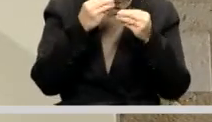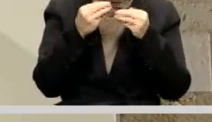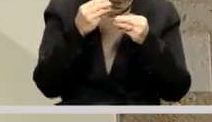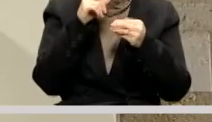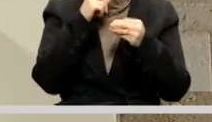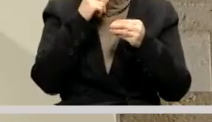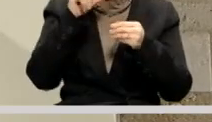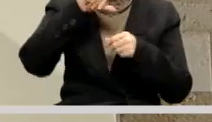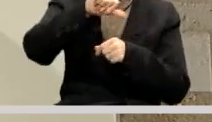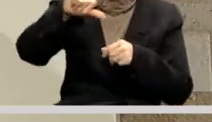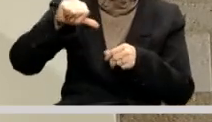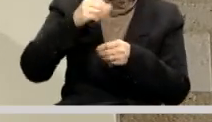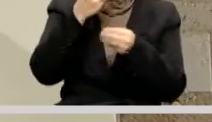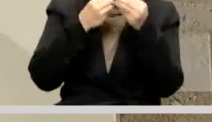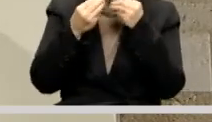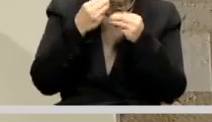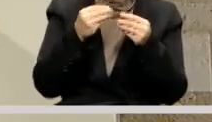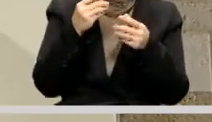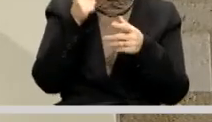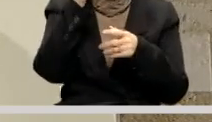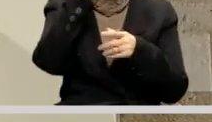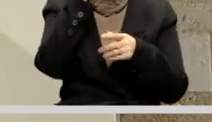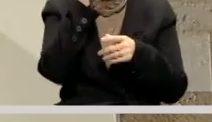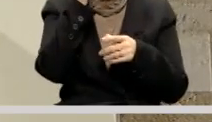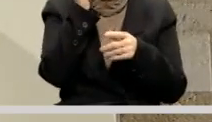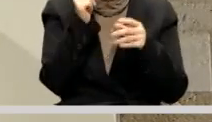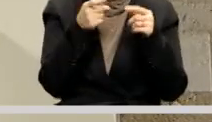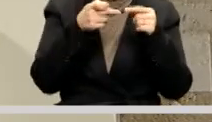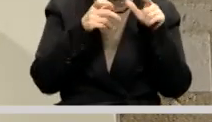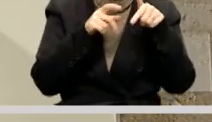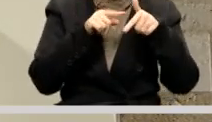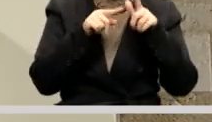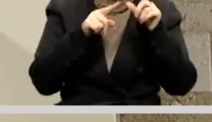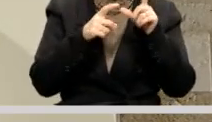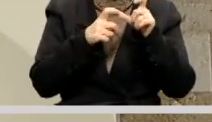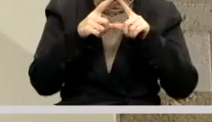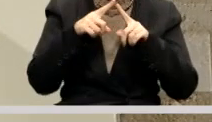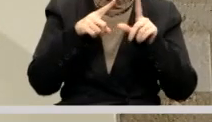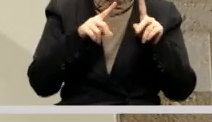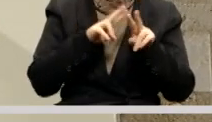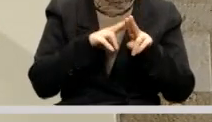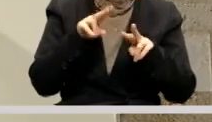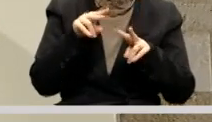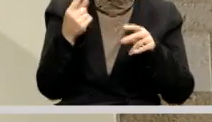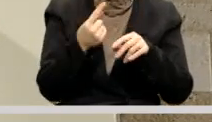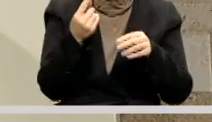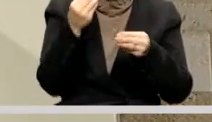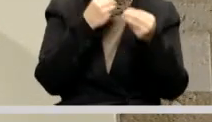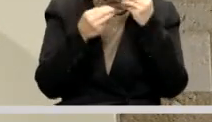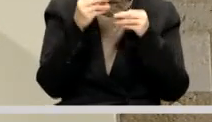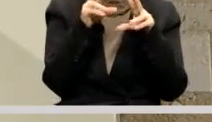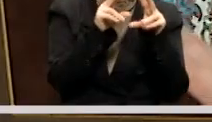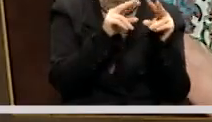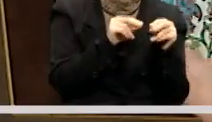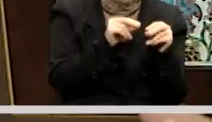kabuklu kuru yemişleri artırıyor. Bununla beraber akşam saatlerine doğru özellikle uykudan 2 saat önce yeme içme